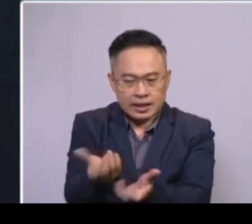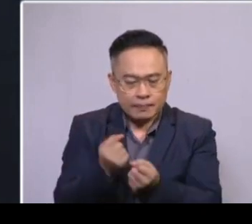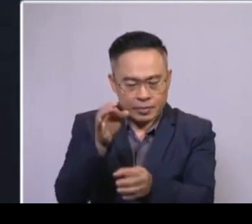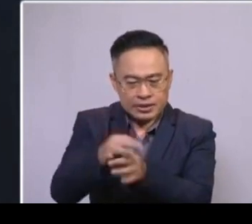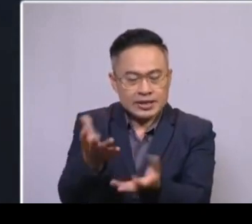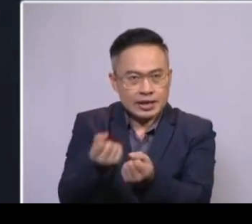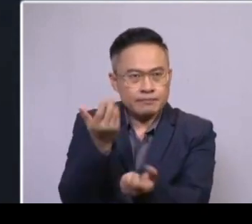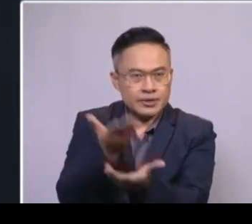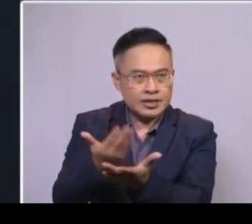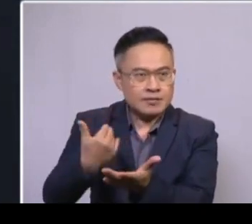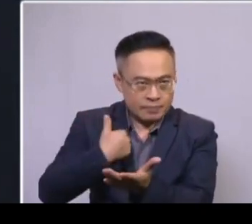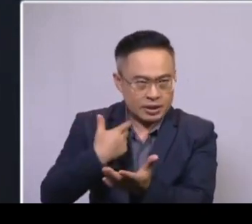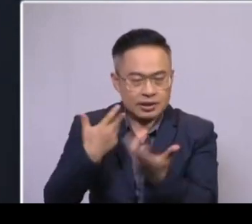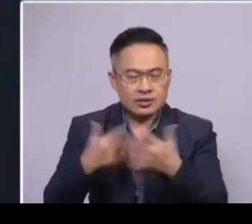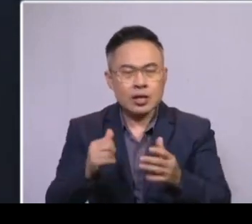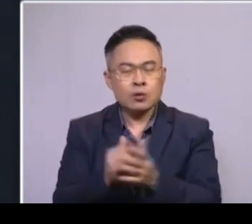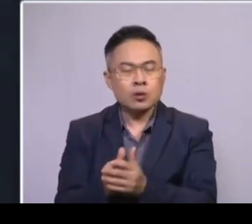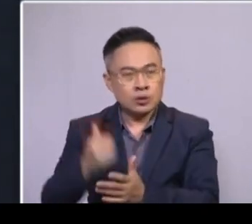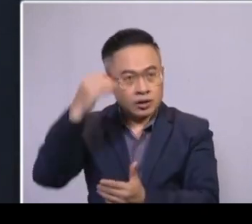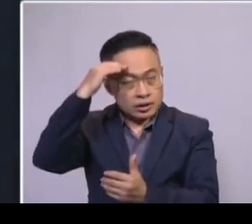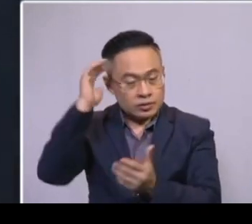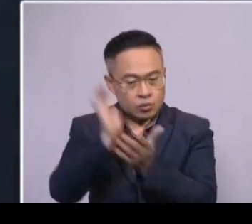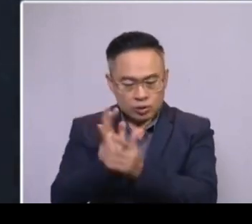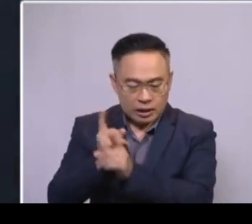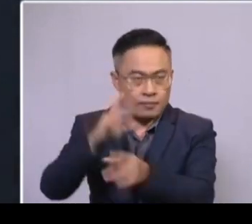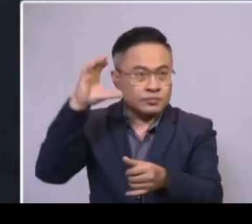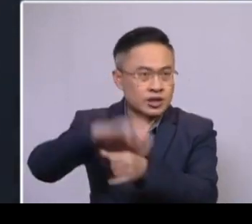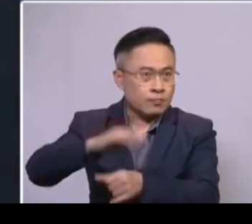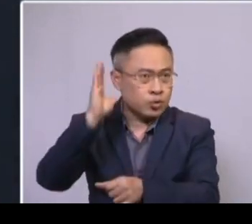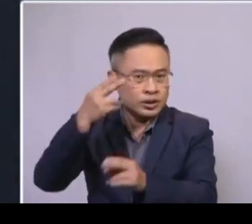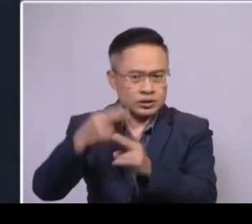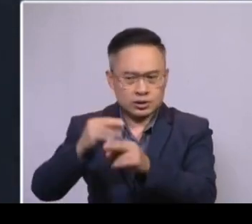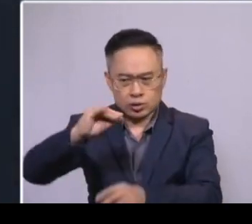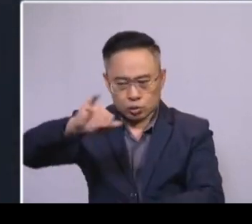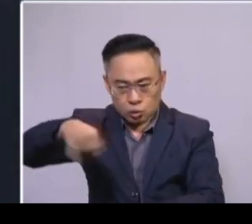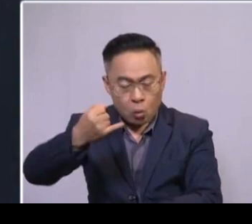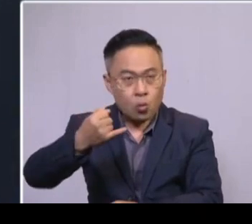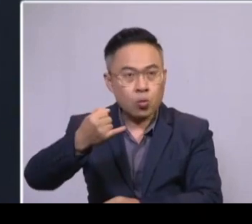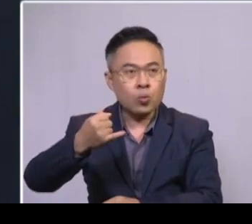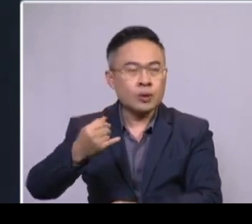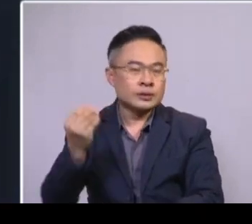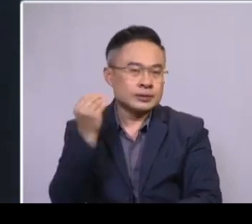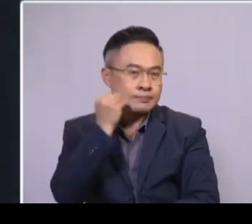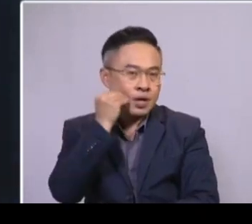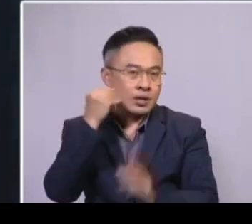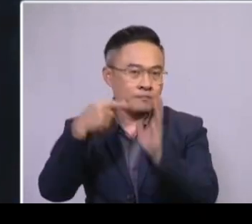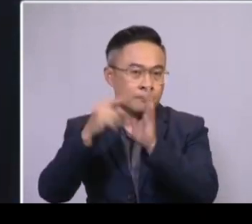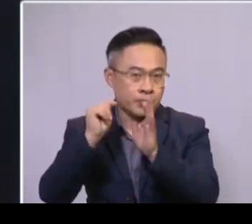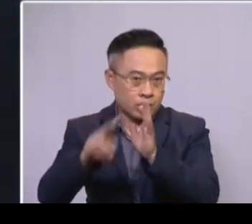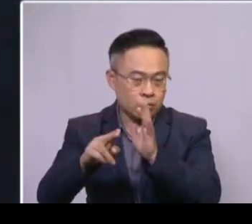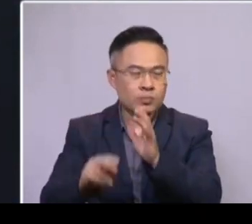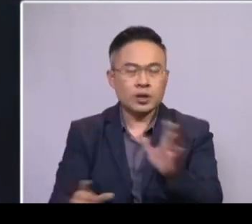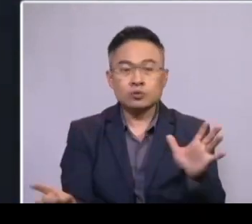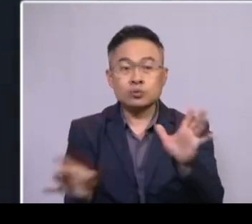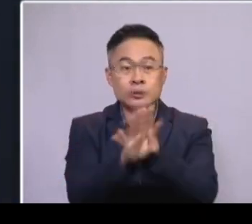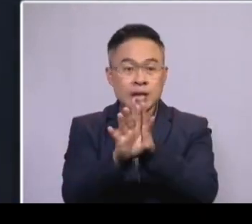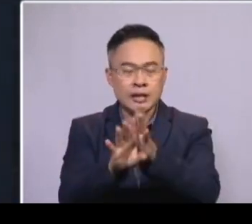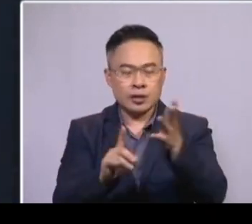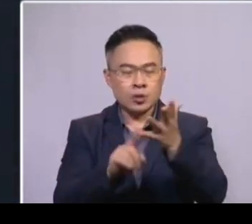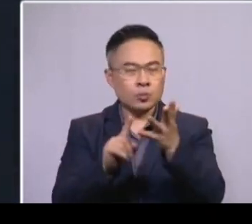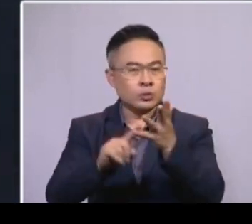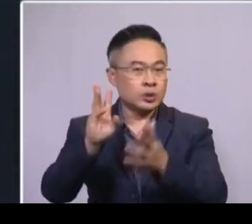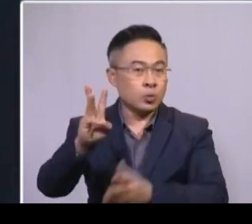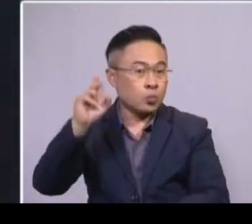นี้ก็ทำหน้าที่เป็นคนซ้อมและคนอุ้มเหยื่อได้ที่อำเภอคลองหลวงปทุมธานีนะครับจับได้ที่ปทุมธานีและรายสุดท้าย